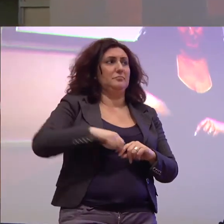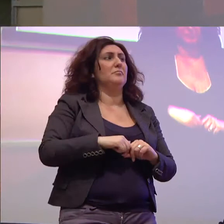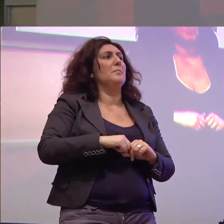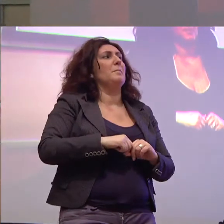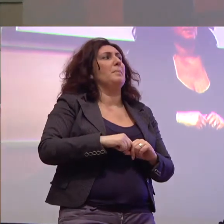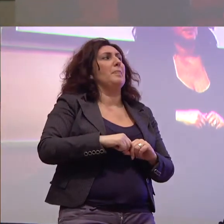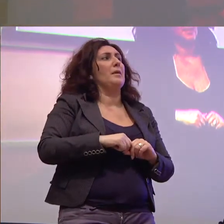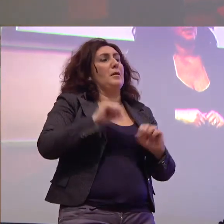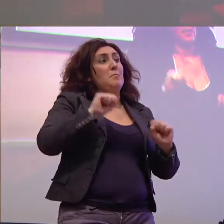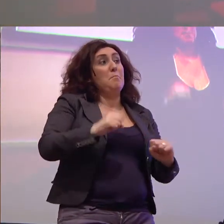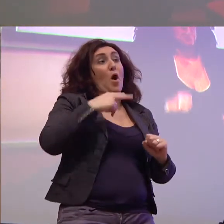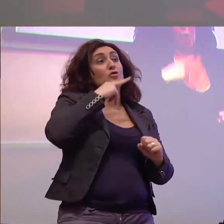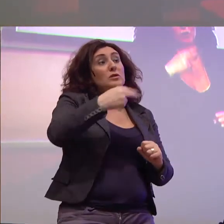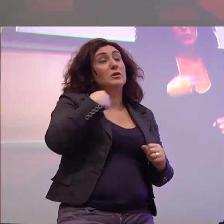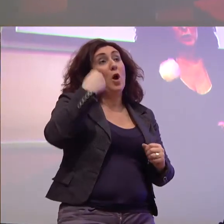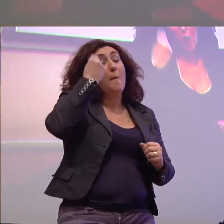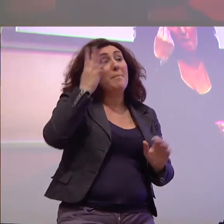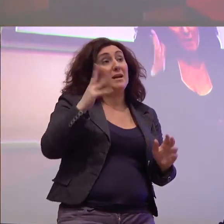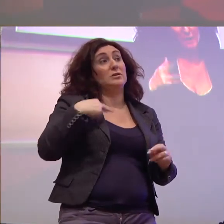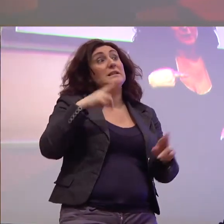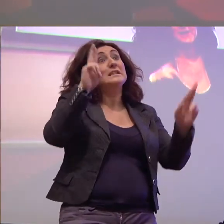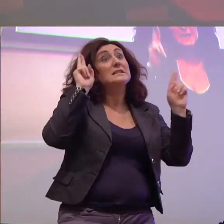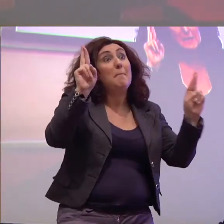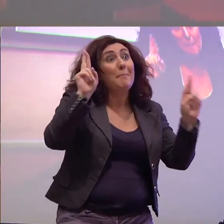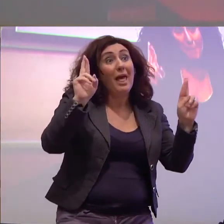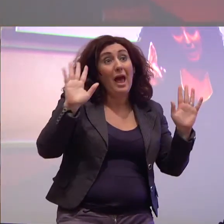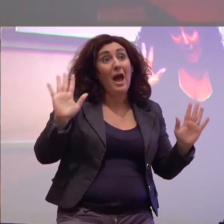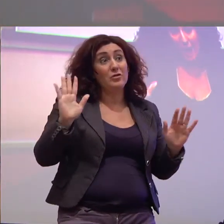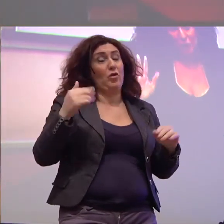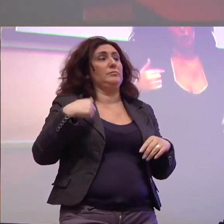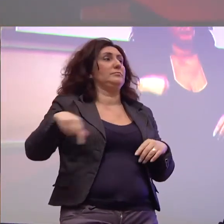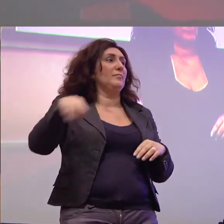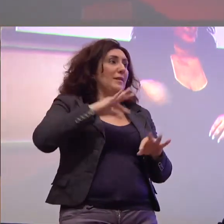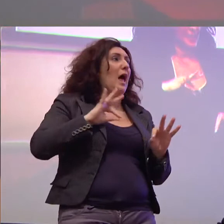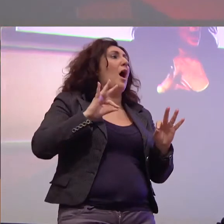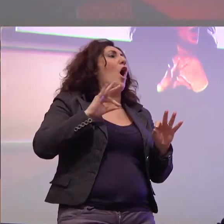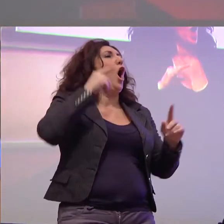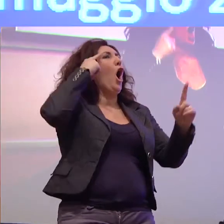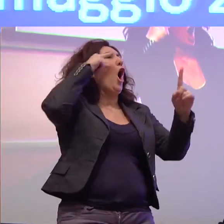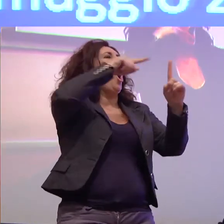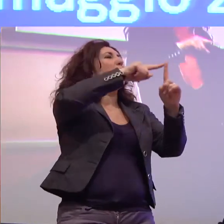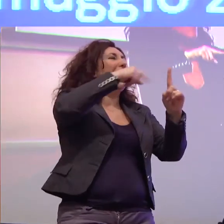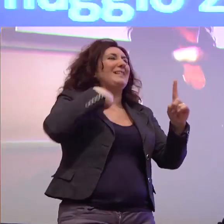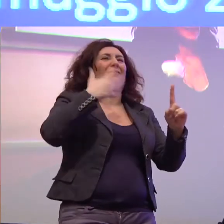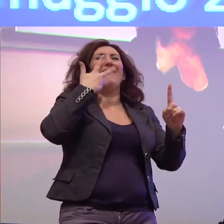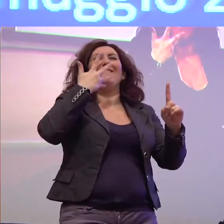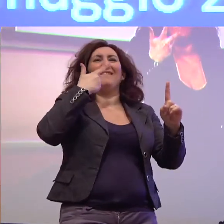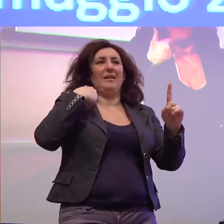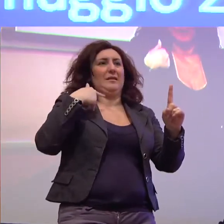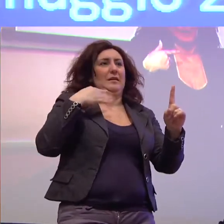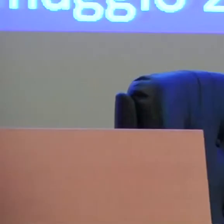signori, ritengo, spero che abbiamo raggiunto l'obiettivo che ci eravamo prefissi